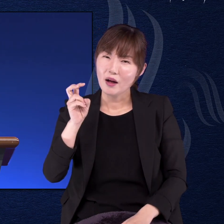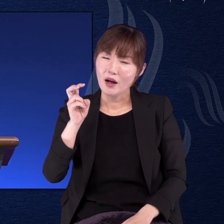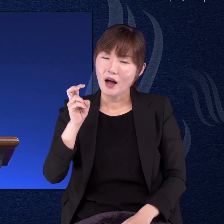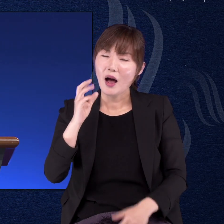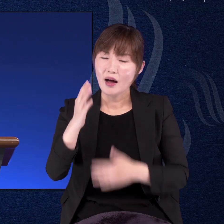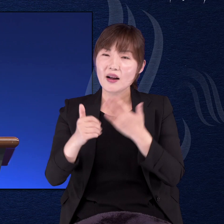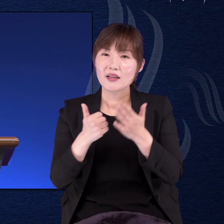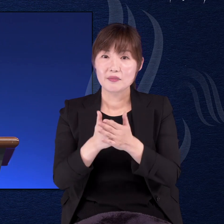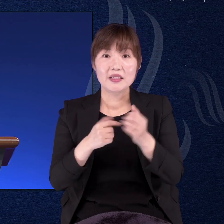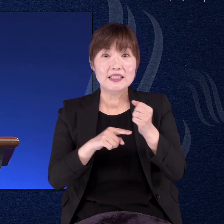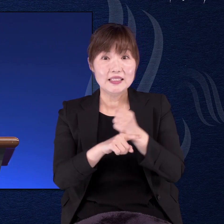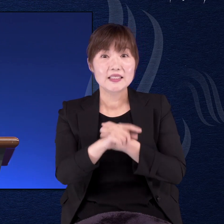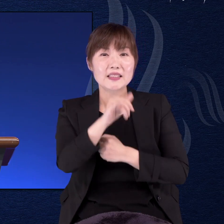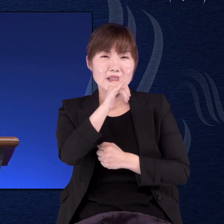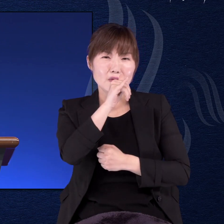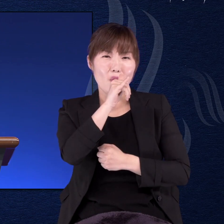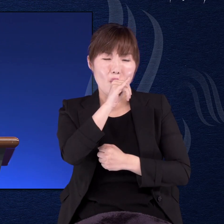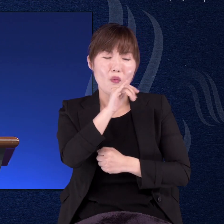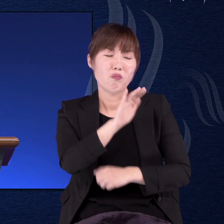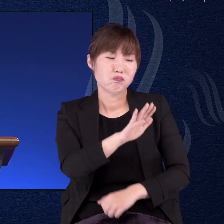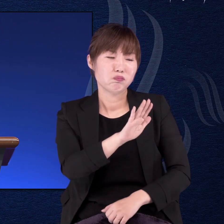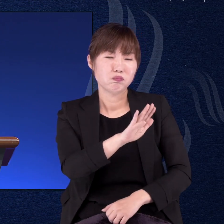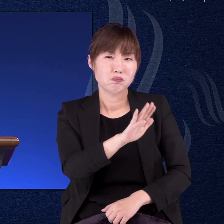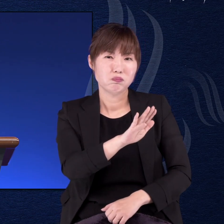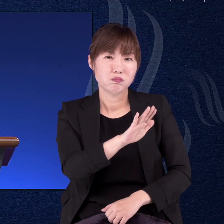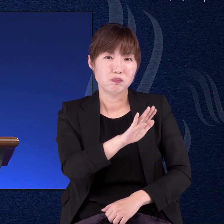그럼 우리는 뭘 해야 되느냐?